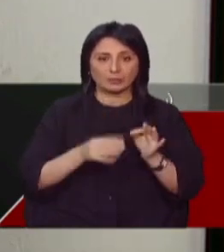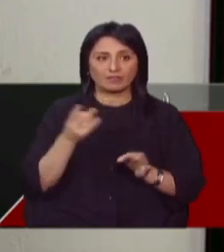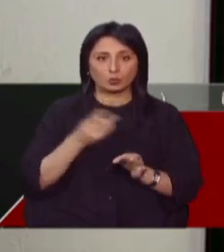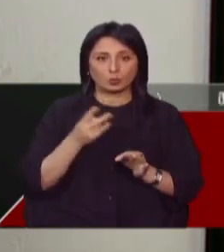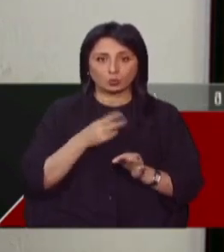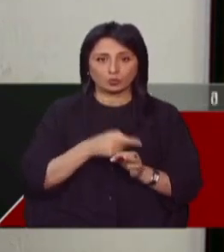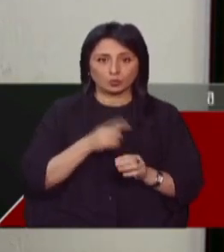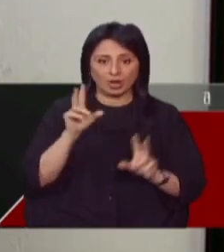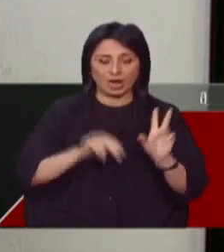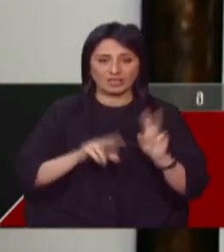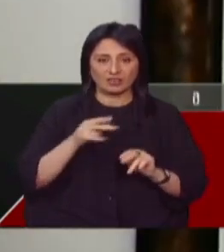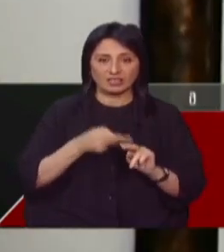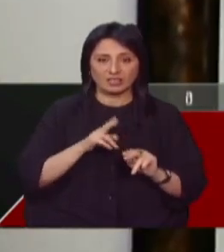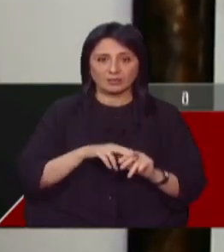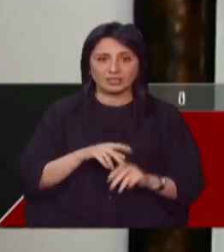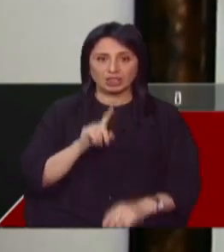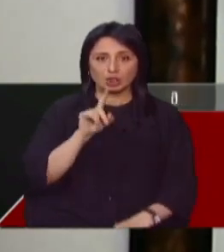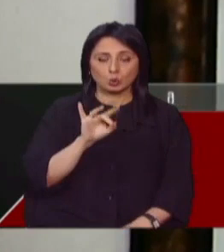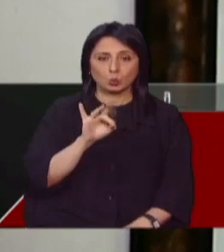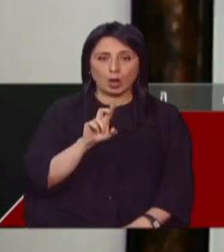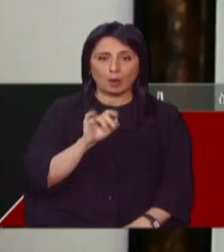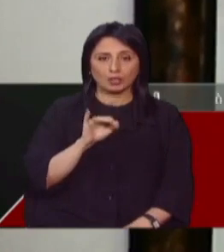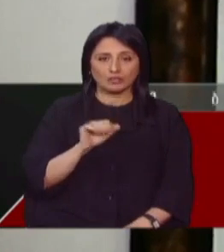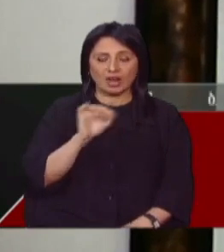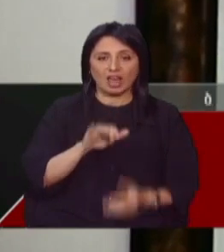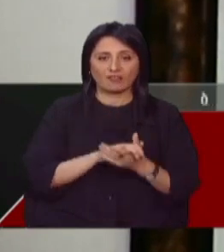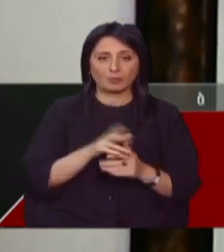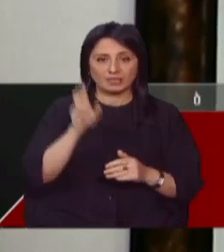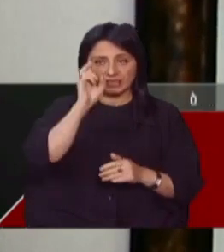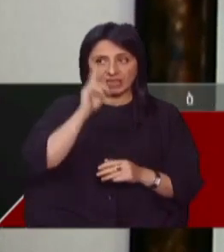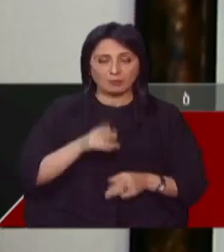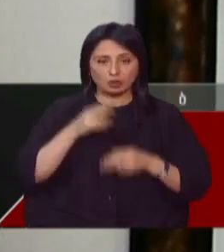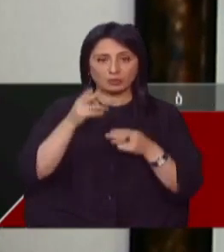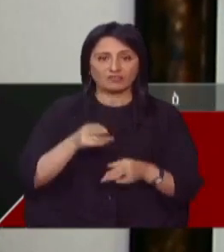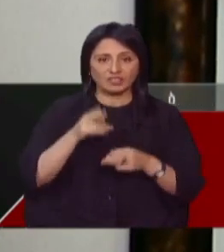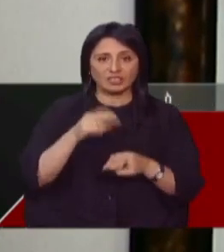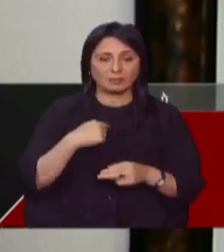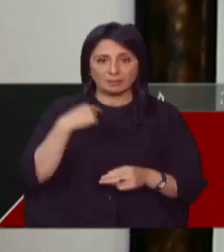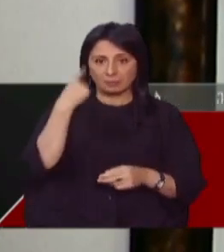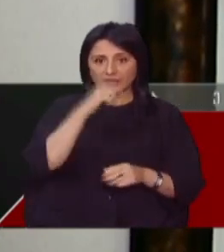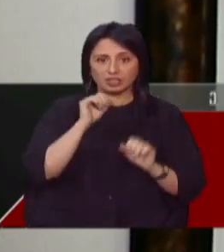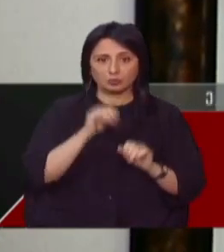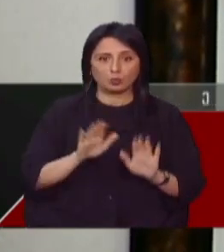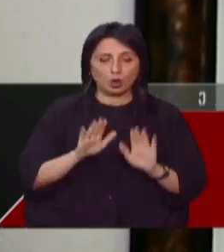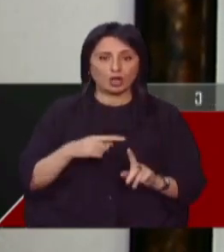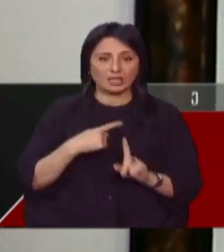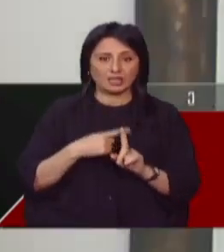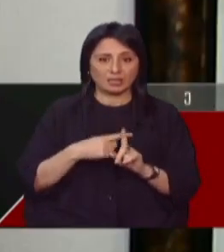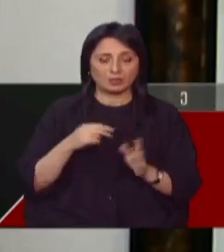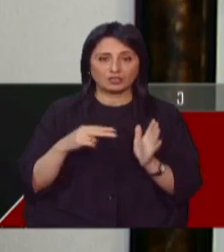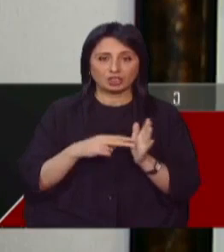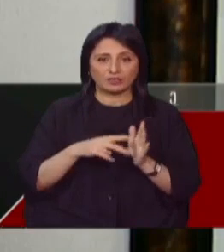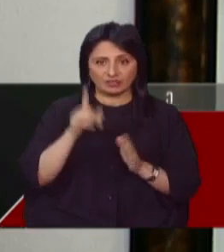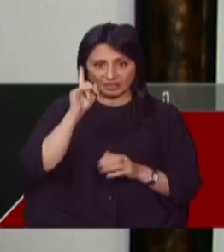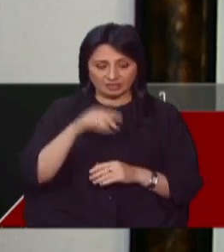უნდა გაითვალისწინოს ეს. საალმე ზურაბიშვილის ევროკავშირის სახელმწიფოებში ვიზიტები მე პირადად შემიძლია მხოლოდ დადებითად შევაფასო.